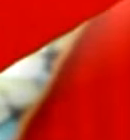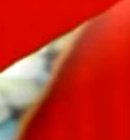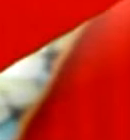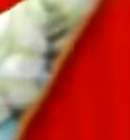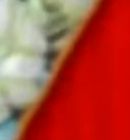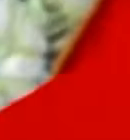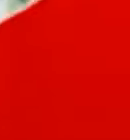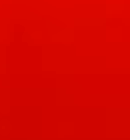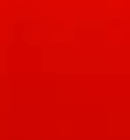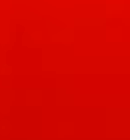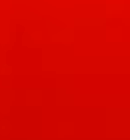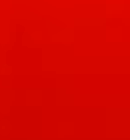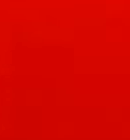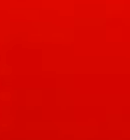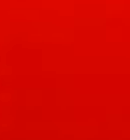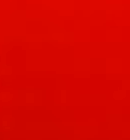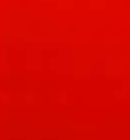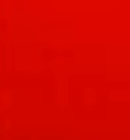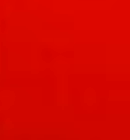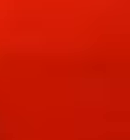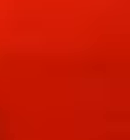1:35. Usikose.